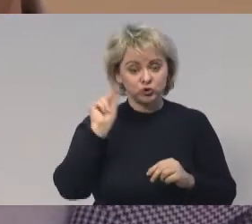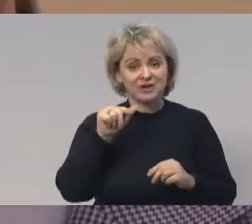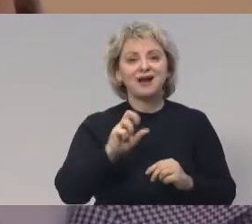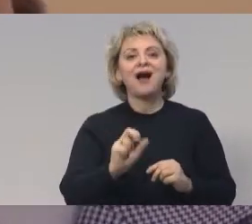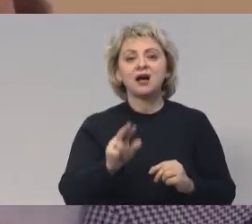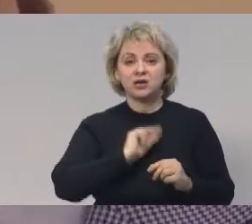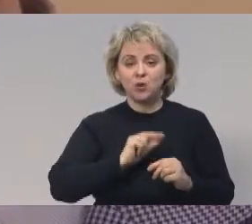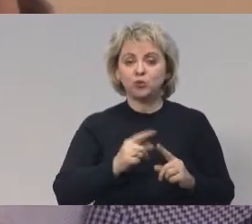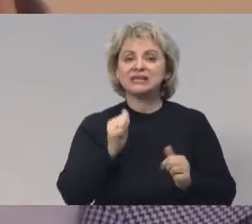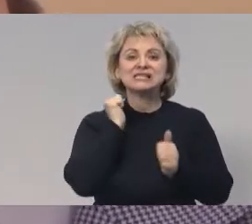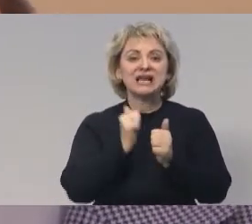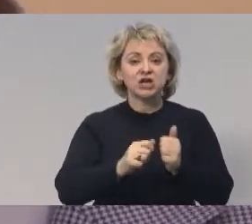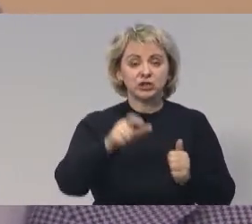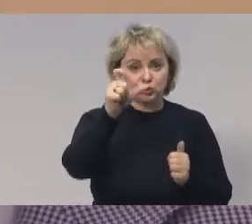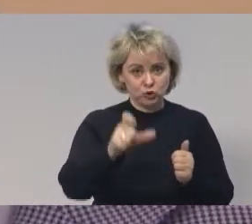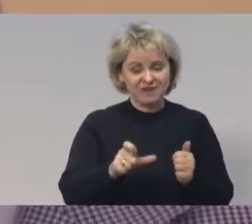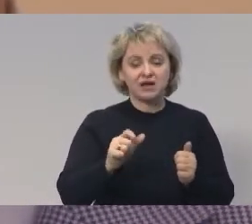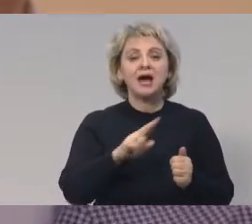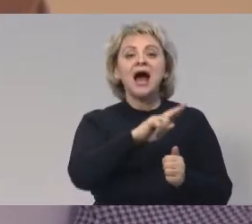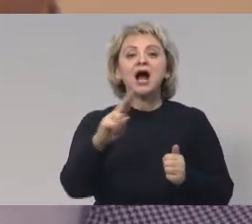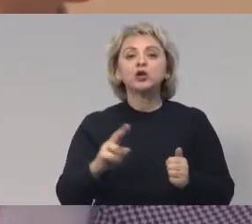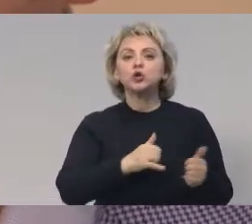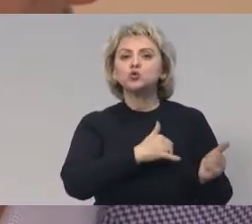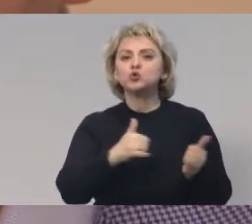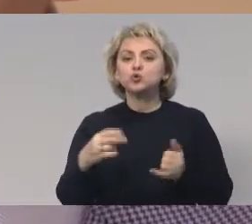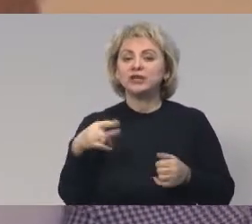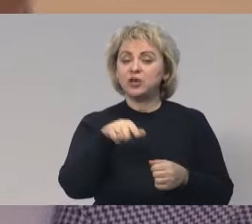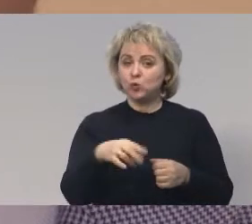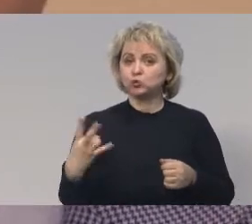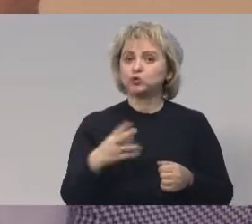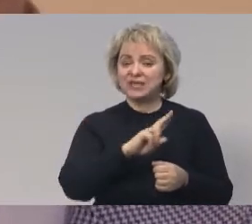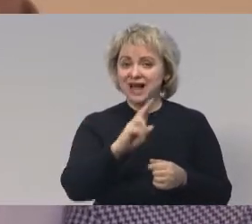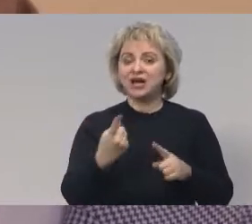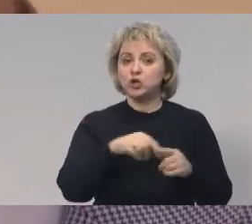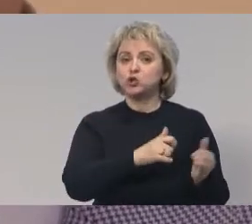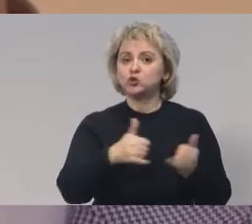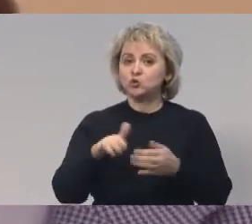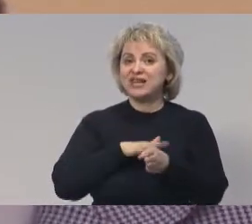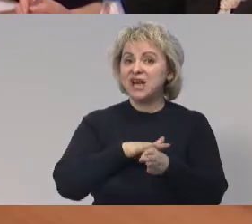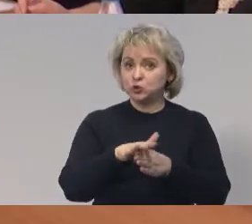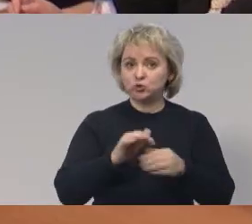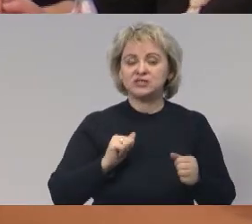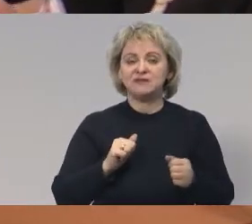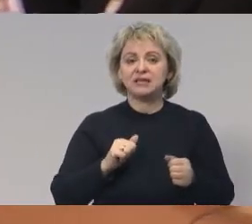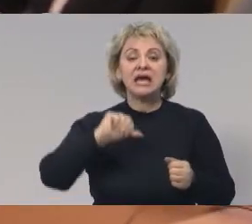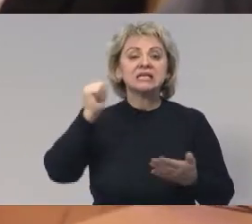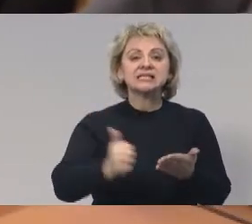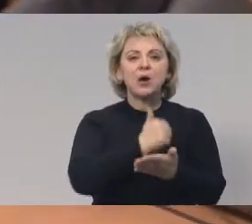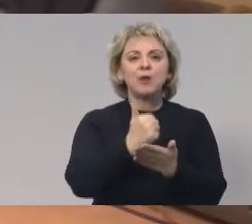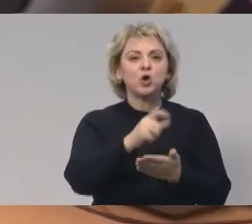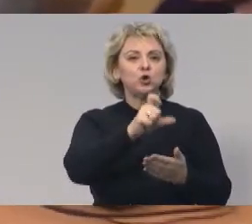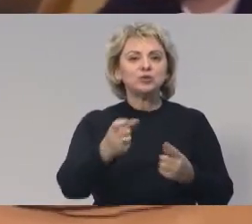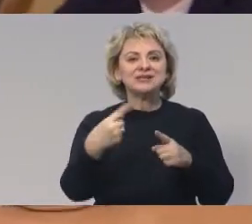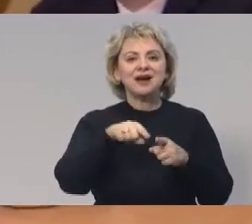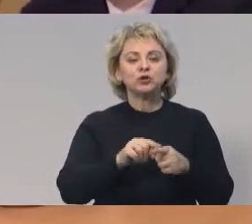как работать с каждым конкретным проживающим, какие услуги ему нужны и как эти услуги осуществлять. Самое